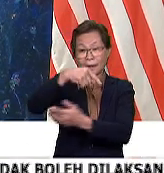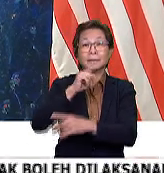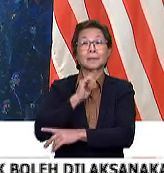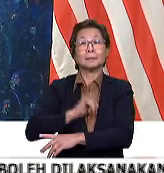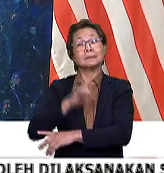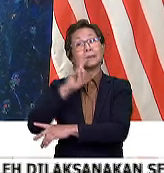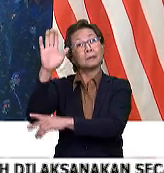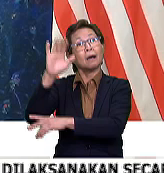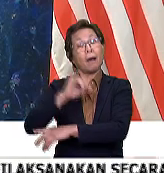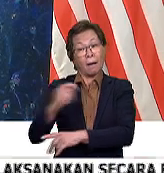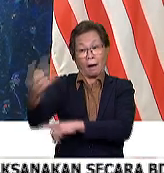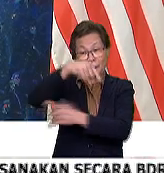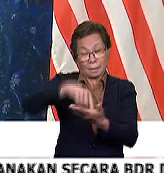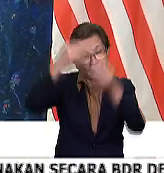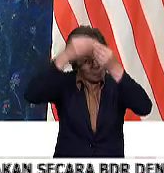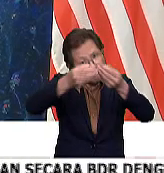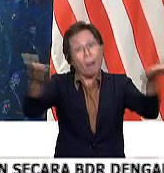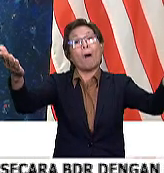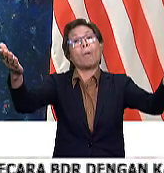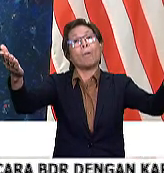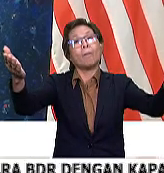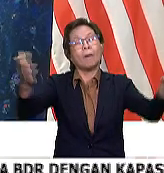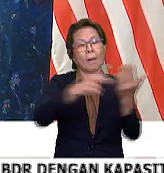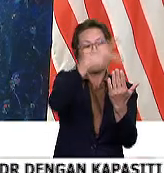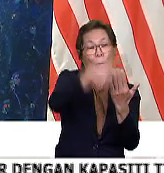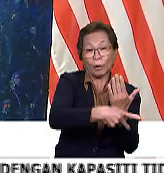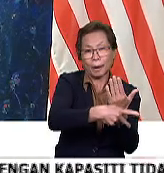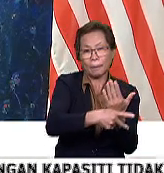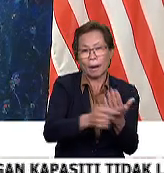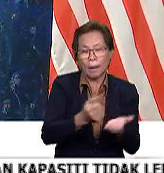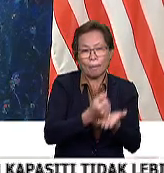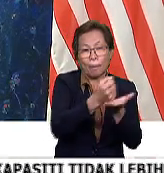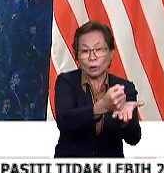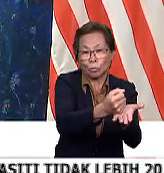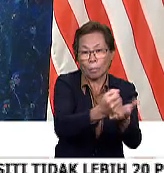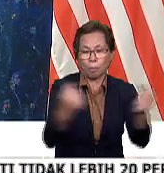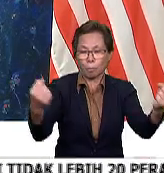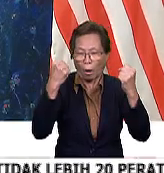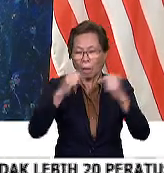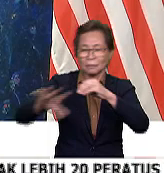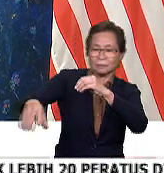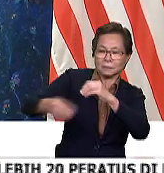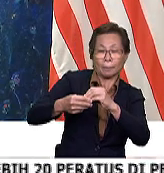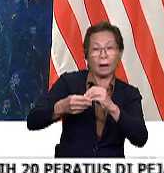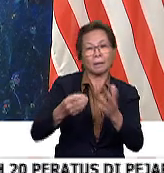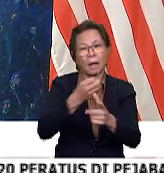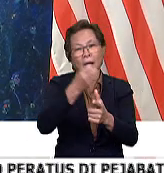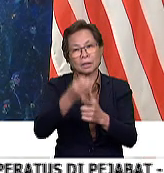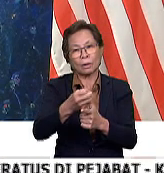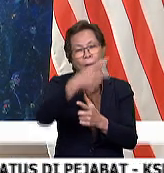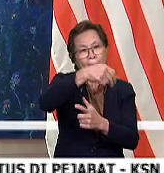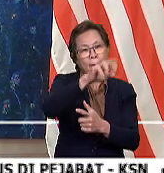saya ingin mengumkan program bantuan pemerkosa tambahan atau